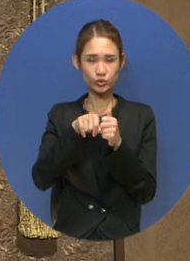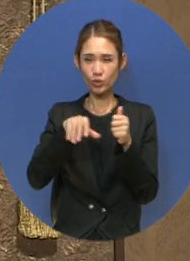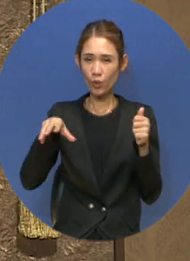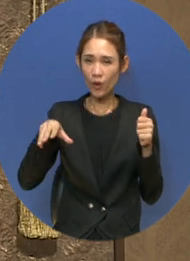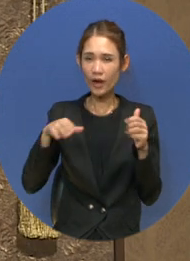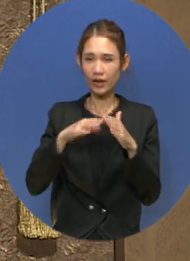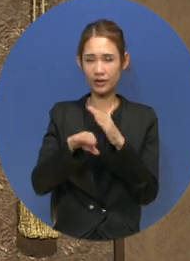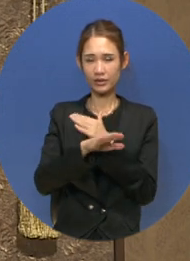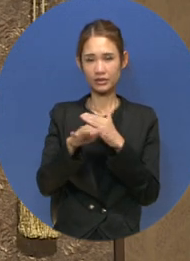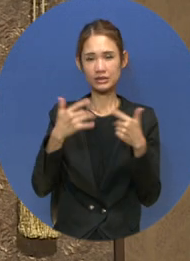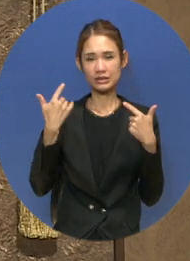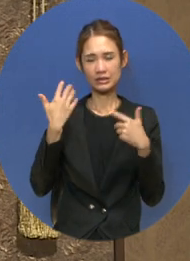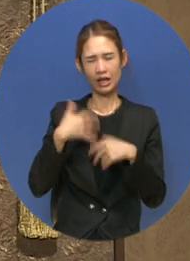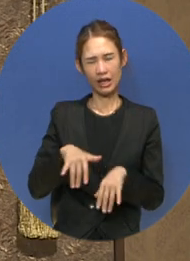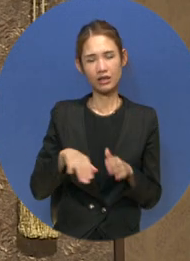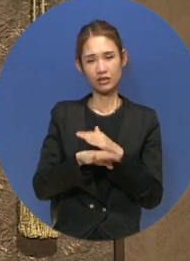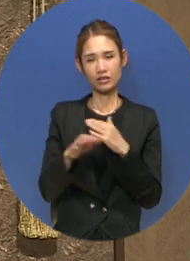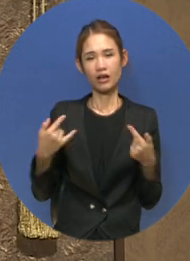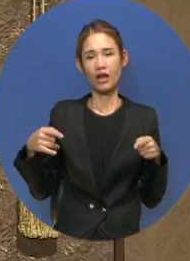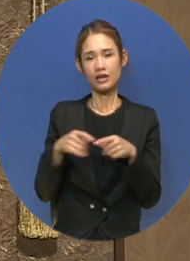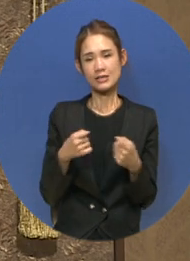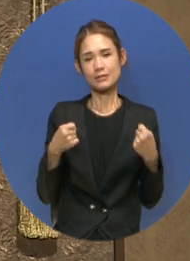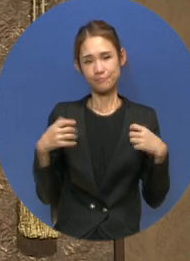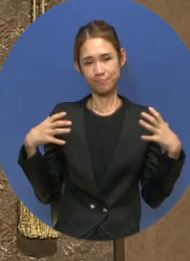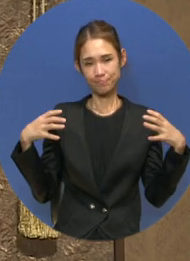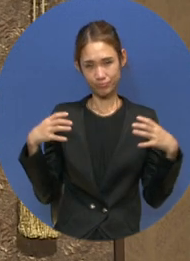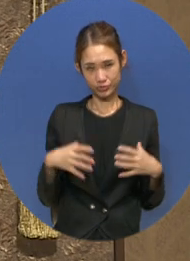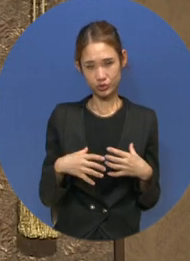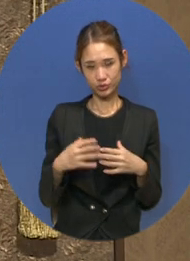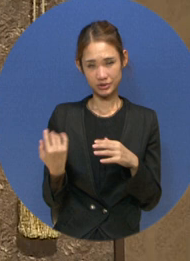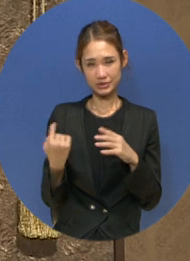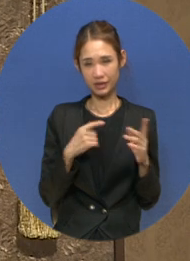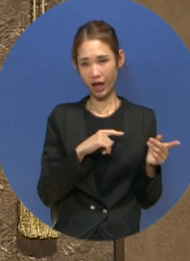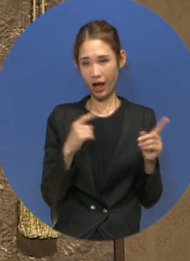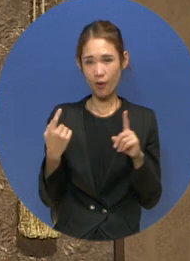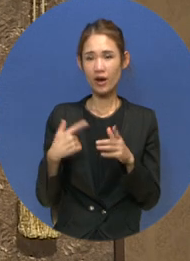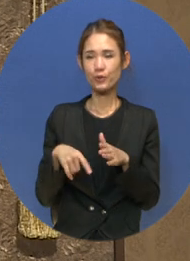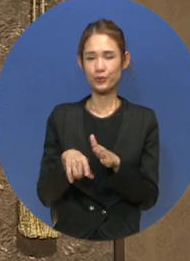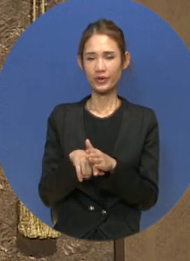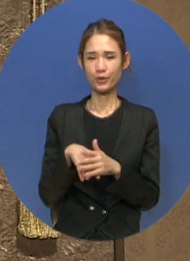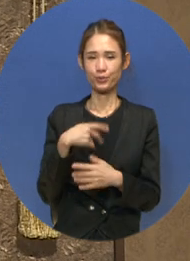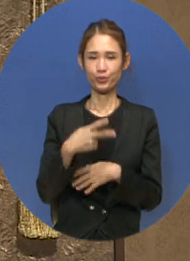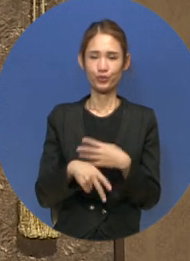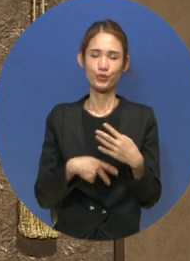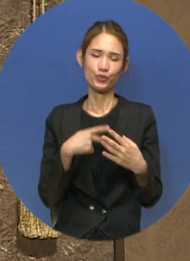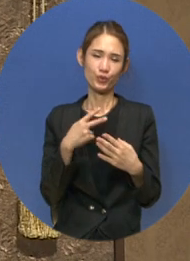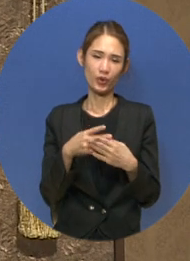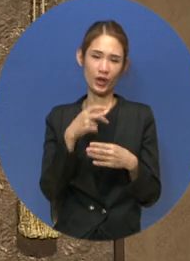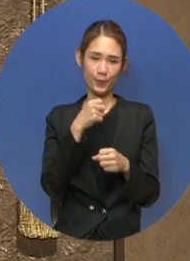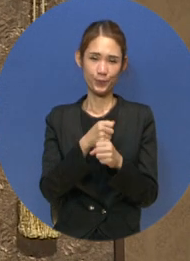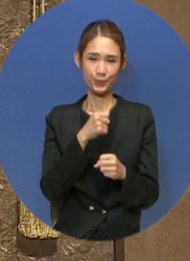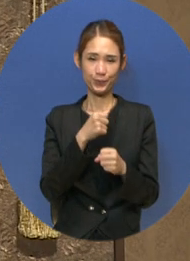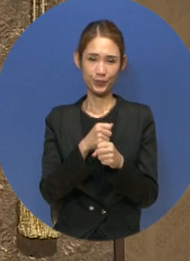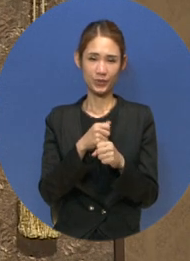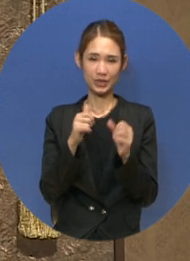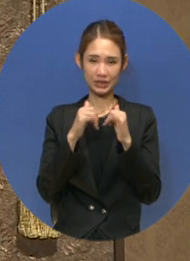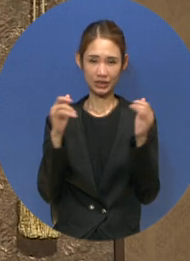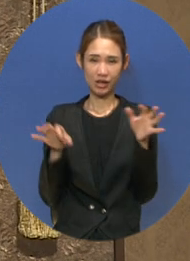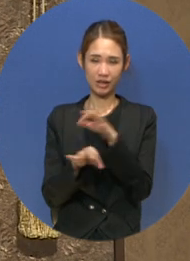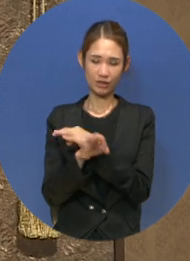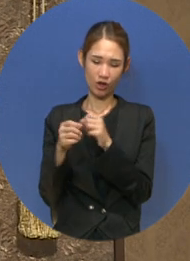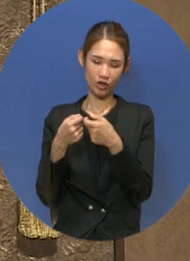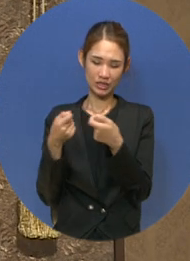또 취약계층에 있는 분들이 함께 힘을 모아서 자활할 수 있는 네. 그런 부분들을 사회적 경제팀과